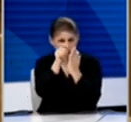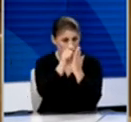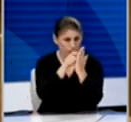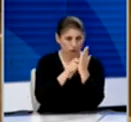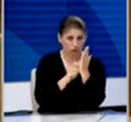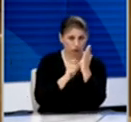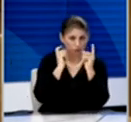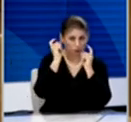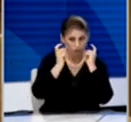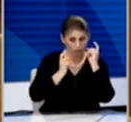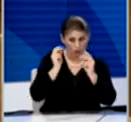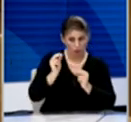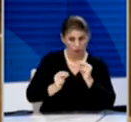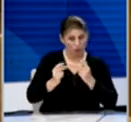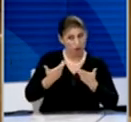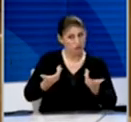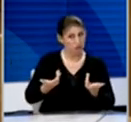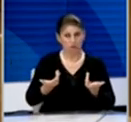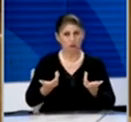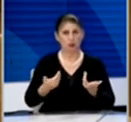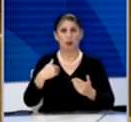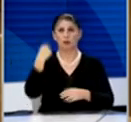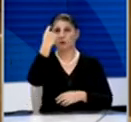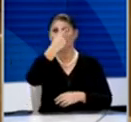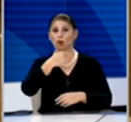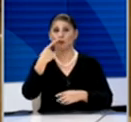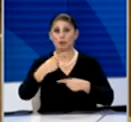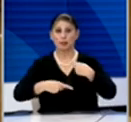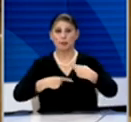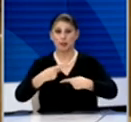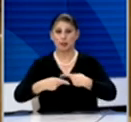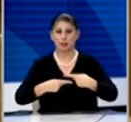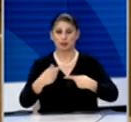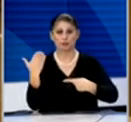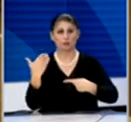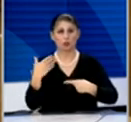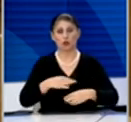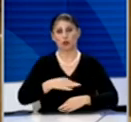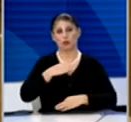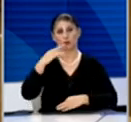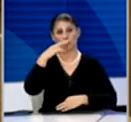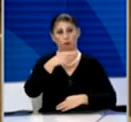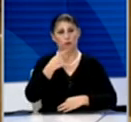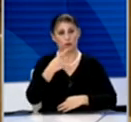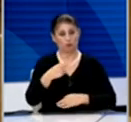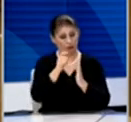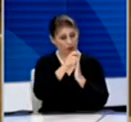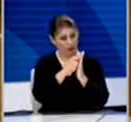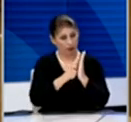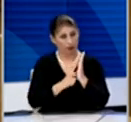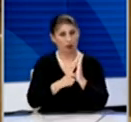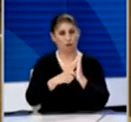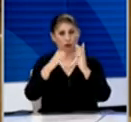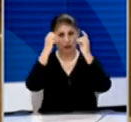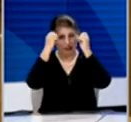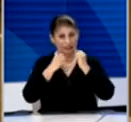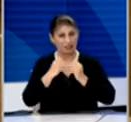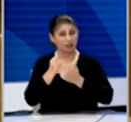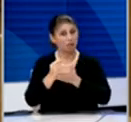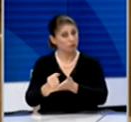κατέγραψε έχω να καταθέσω μια προσωπική εμπειρία γιατί προηγουμένως ο κύριος πρωθυπουργός είπε ότι καταγράφουν τις ζημιές και θα